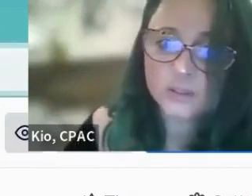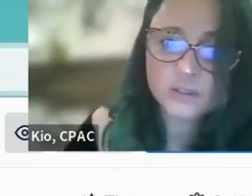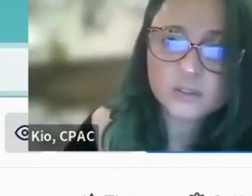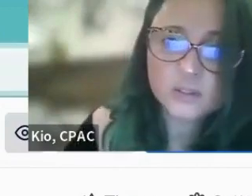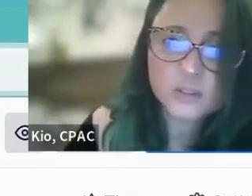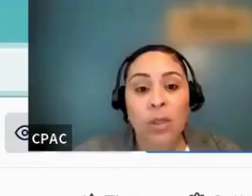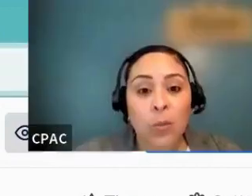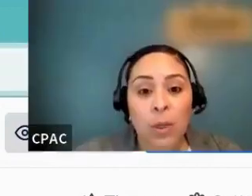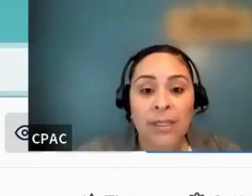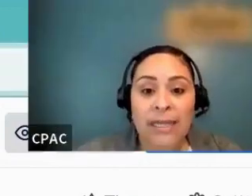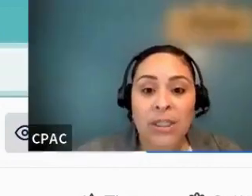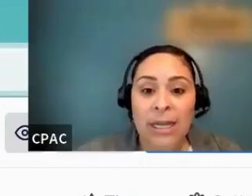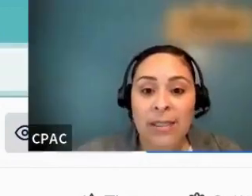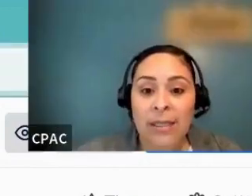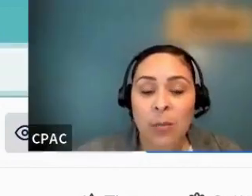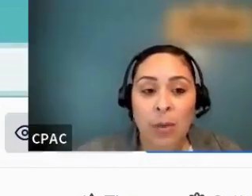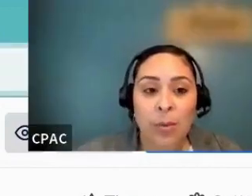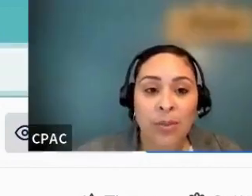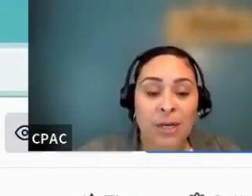现在，